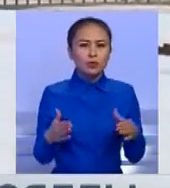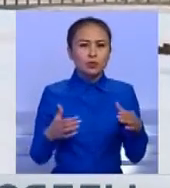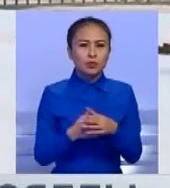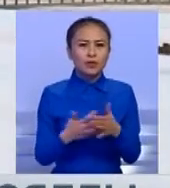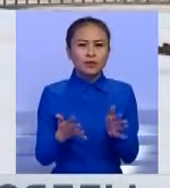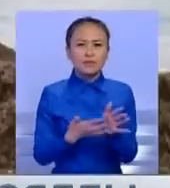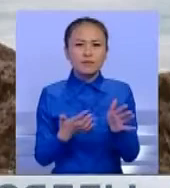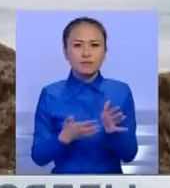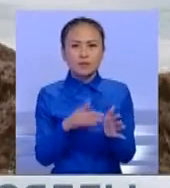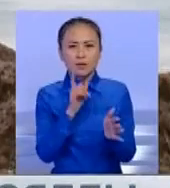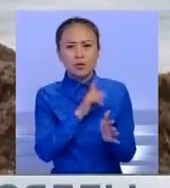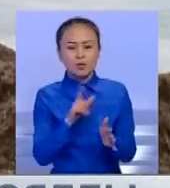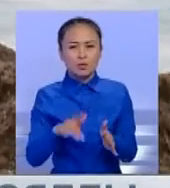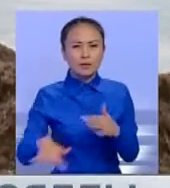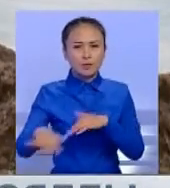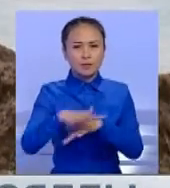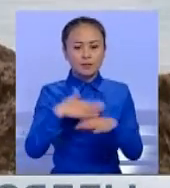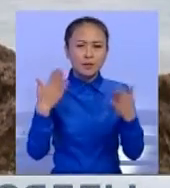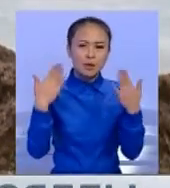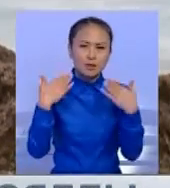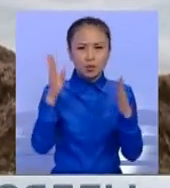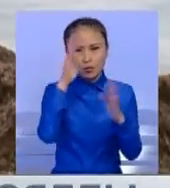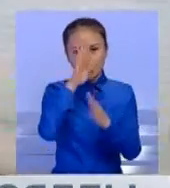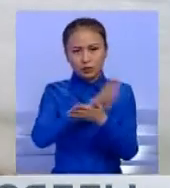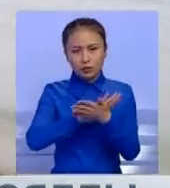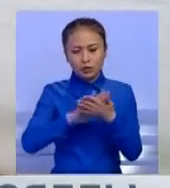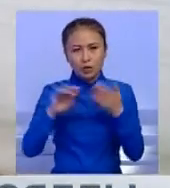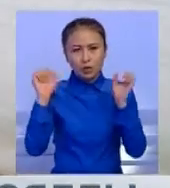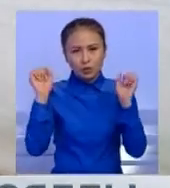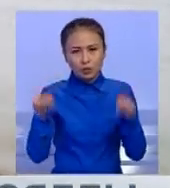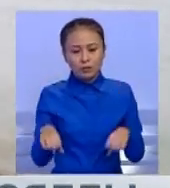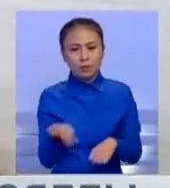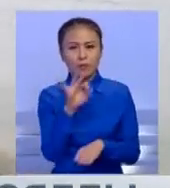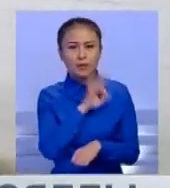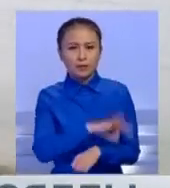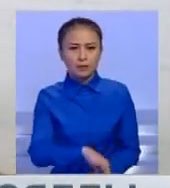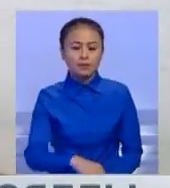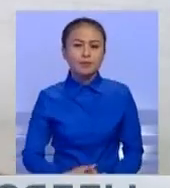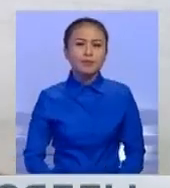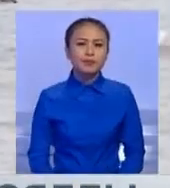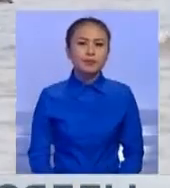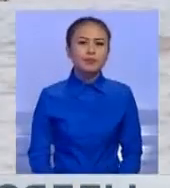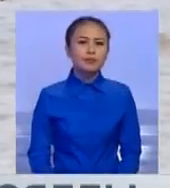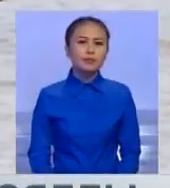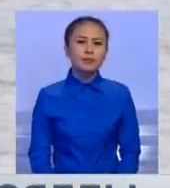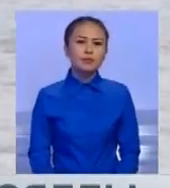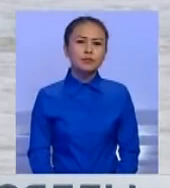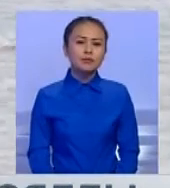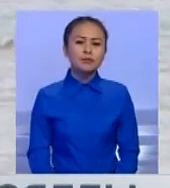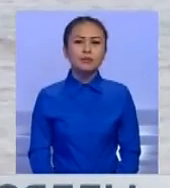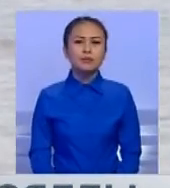йод жетіспейтін жандар үшін жағалауда тынығып, таза ауамен тыныстанудың өте пайдалы екенін айтады.